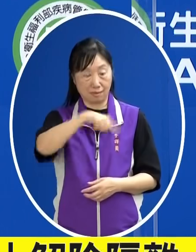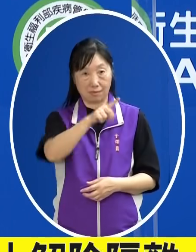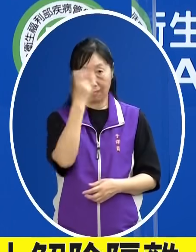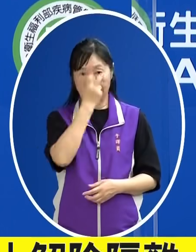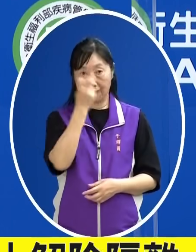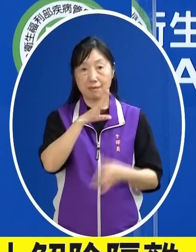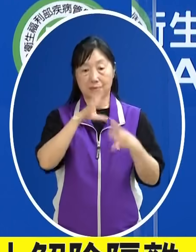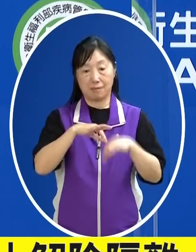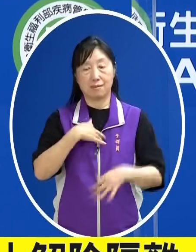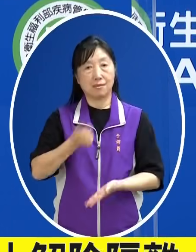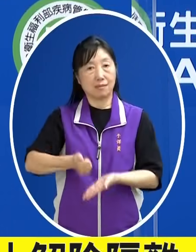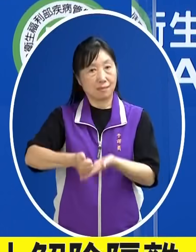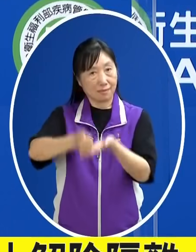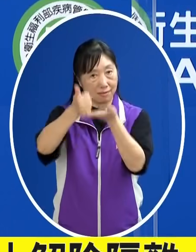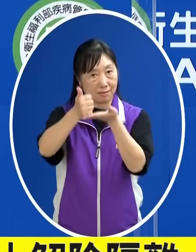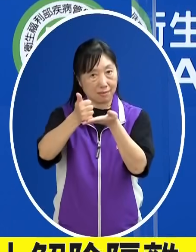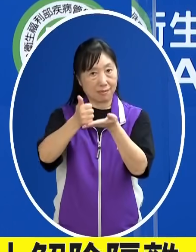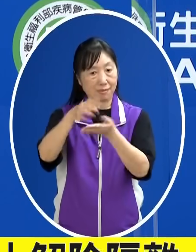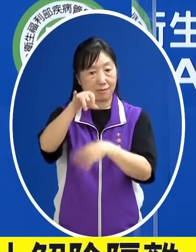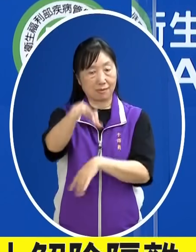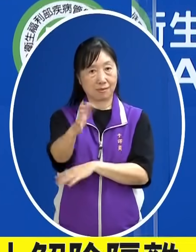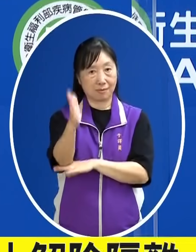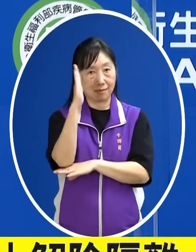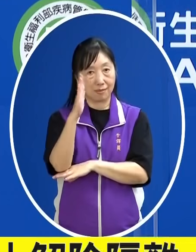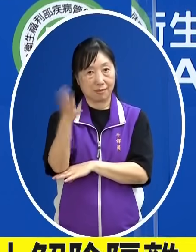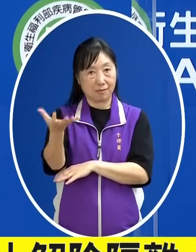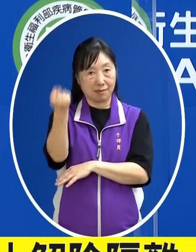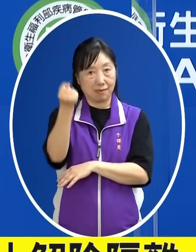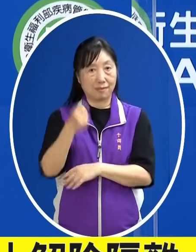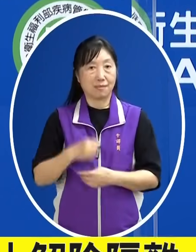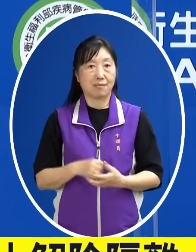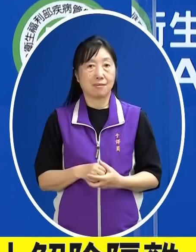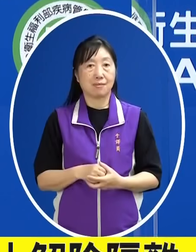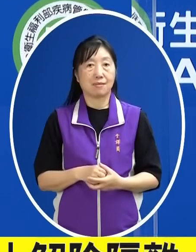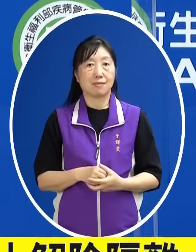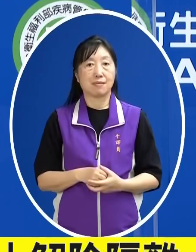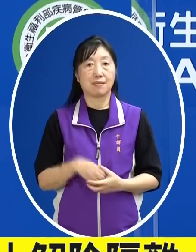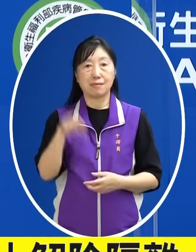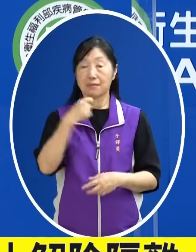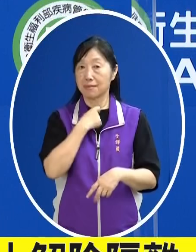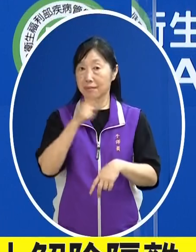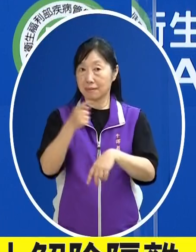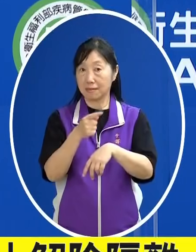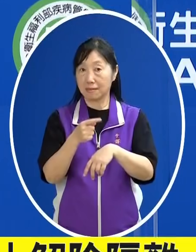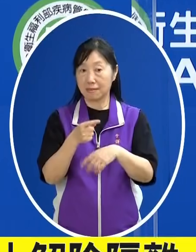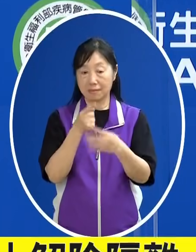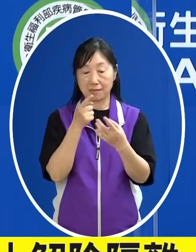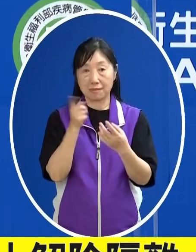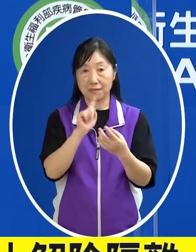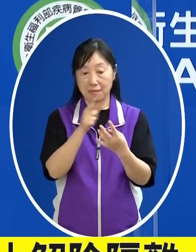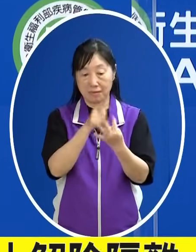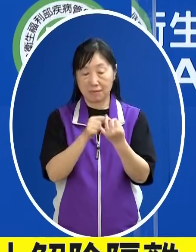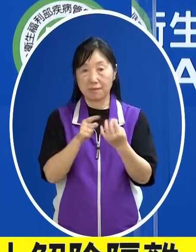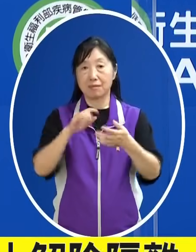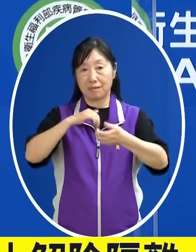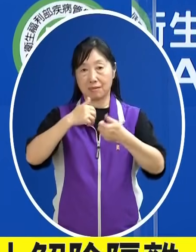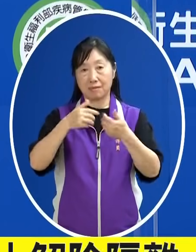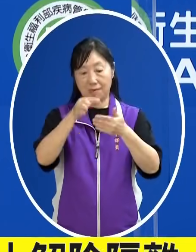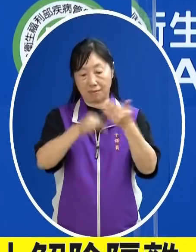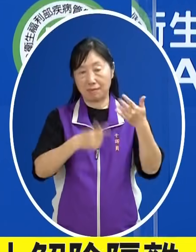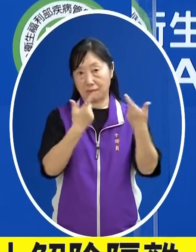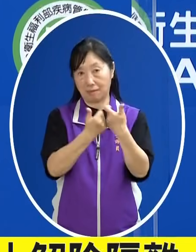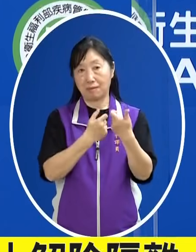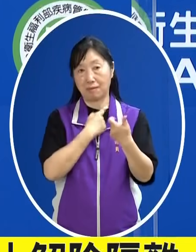方政府对于他相关的权管，认为就是说要紧一点，那还是根据这规范就直接来